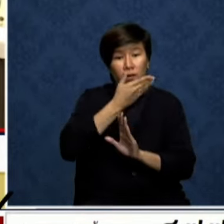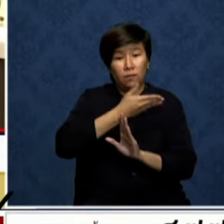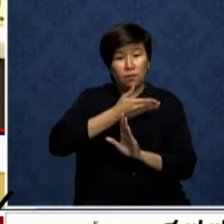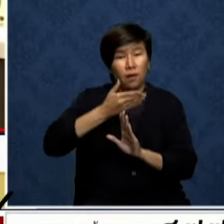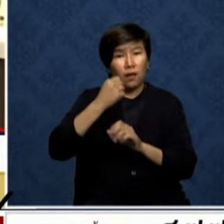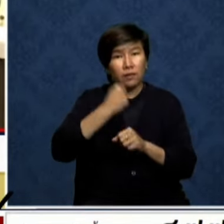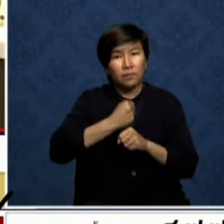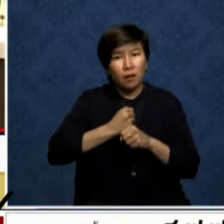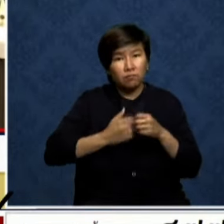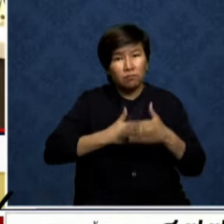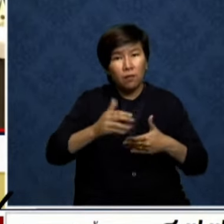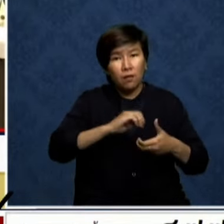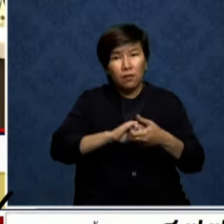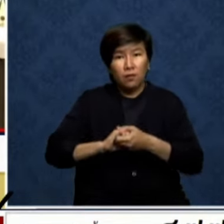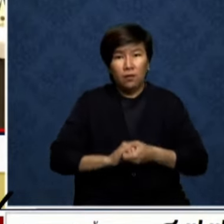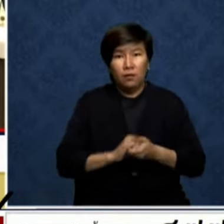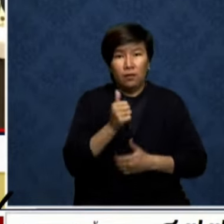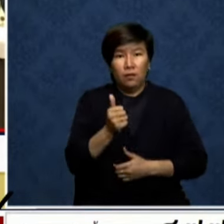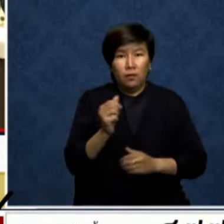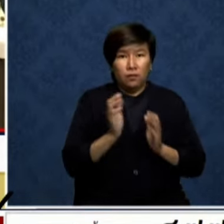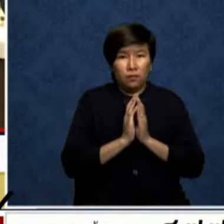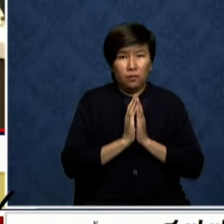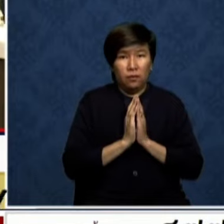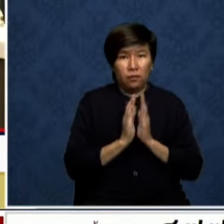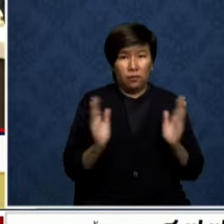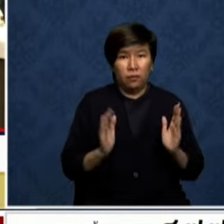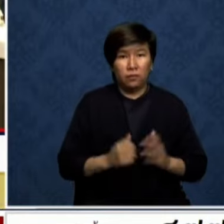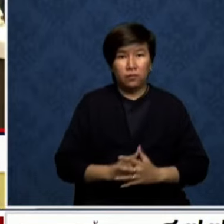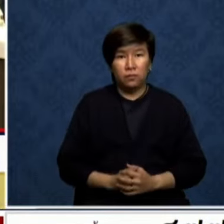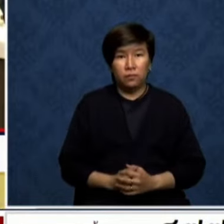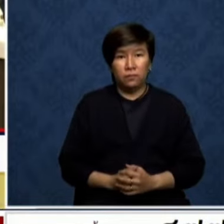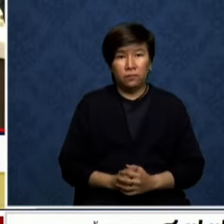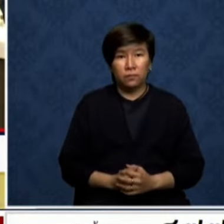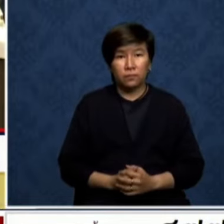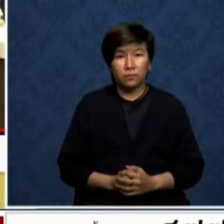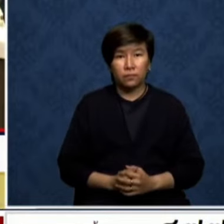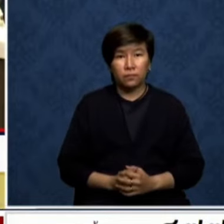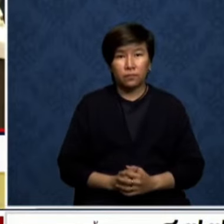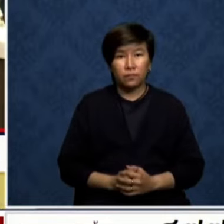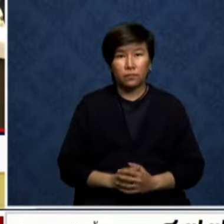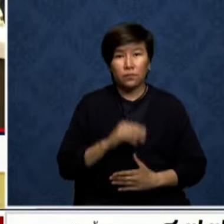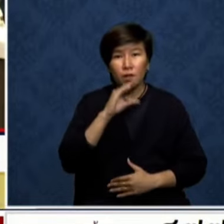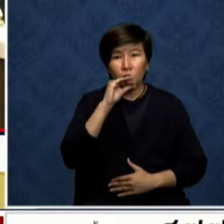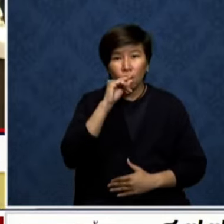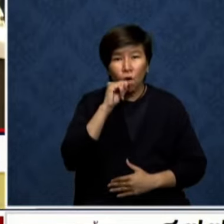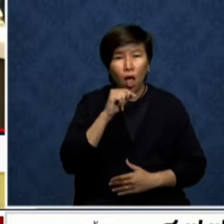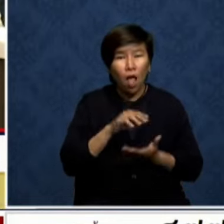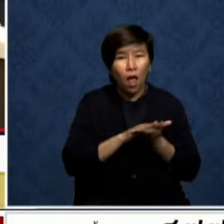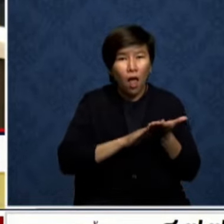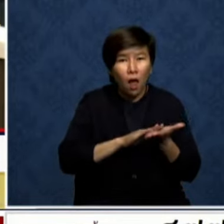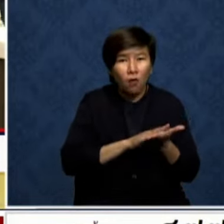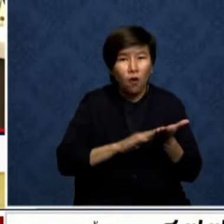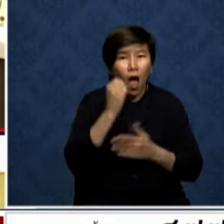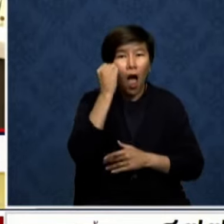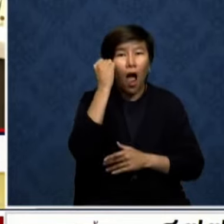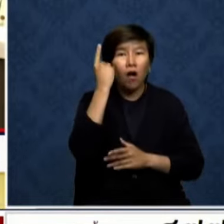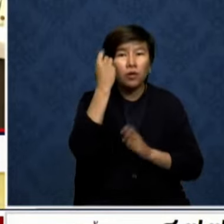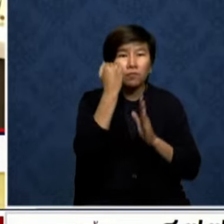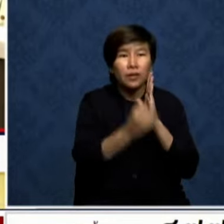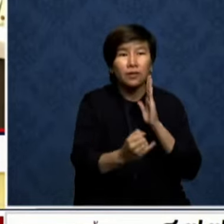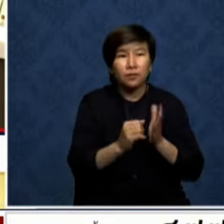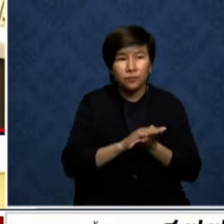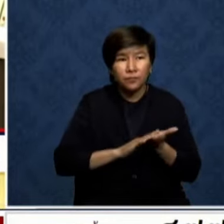เขร andเธคุณอกครั้งขอ réponseว่า osazku inเบเรว Gre